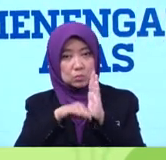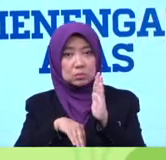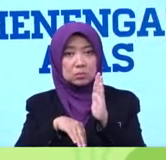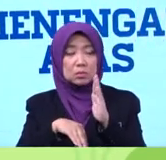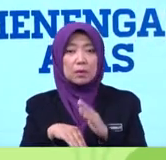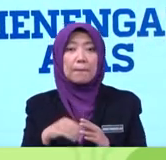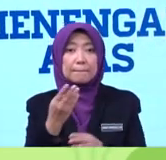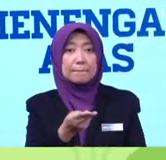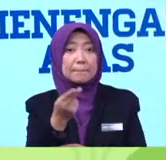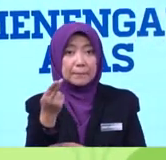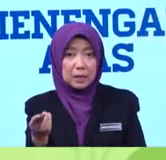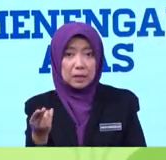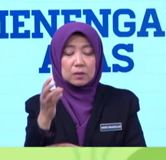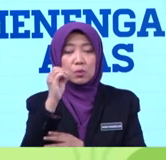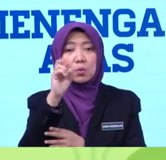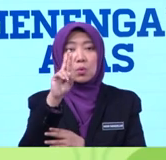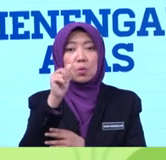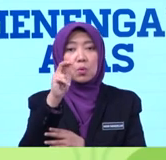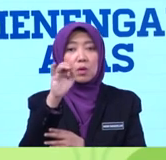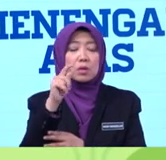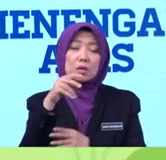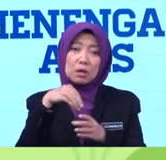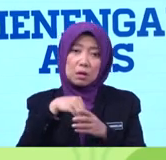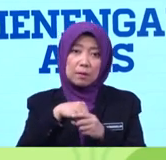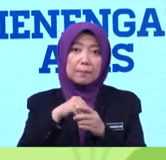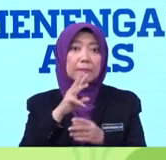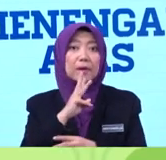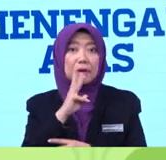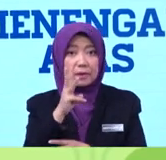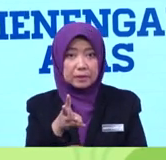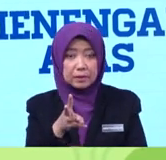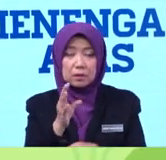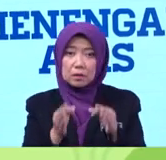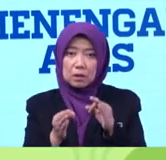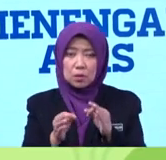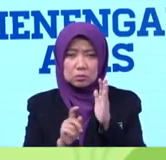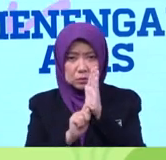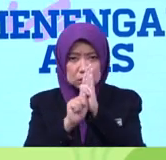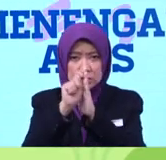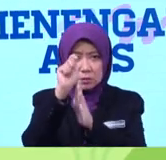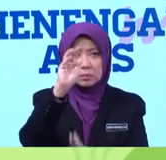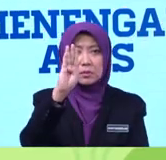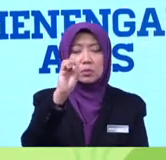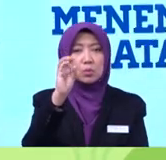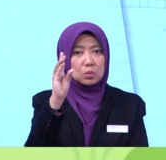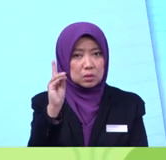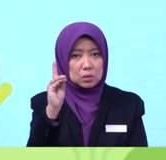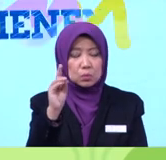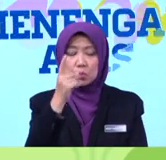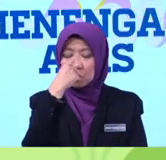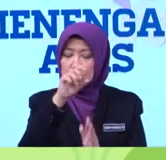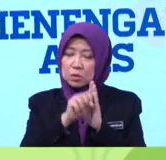organik di dalam sesuatu sumber air dan semakin tinggi biodie bagi sesuatu